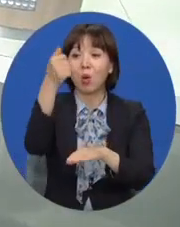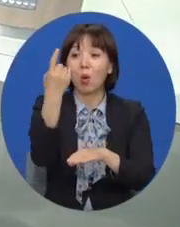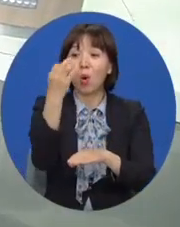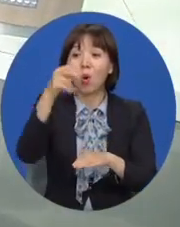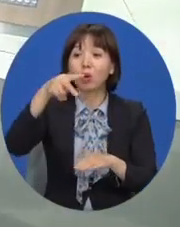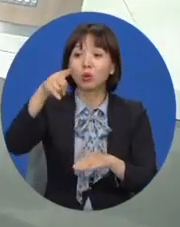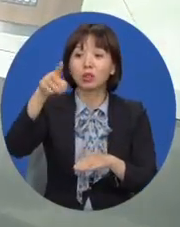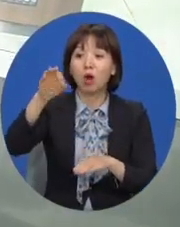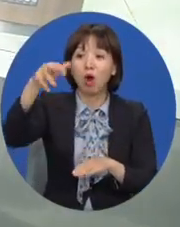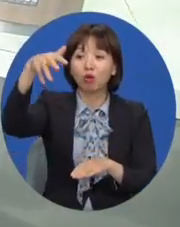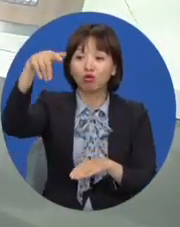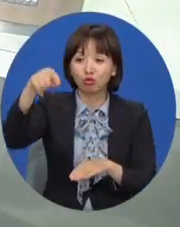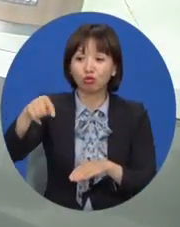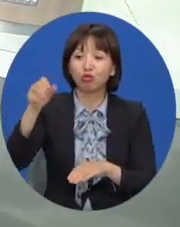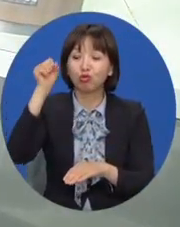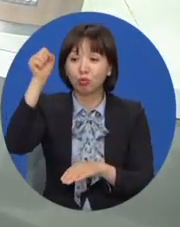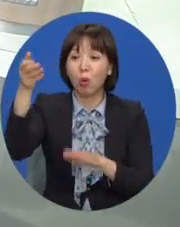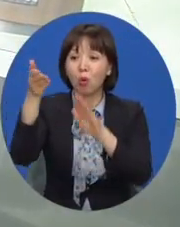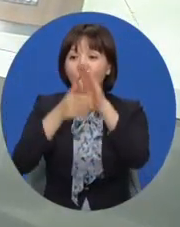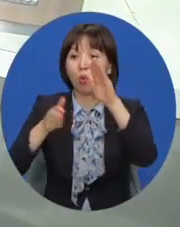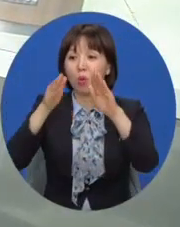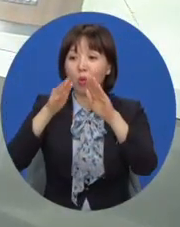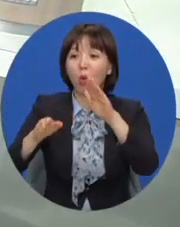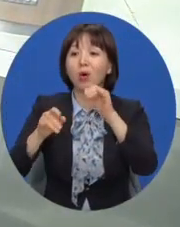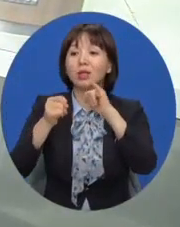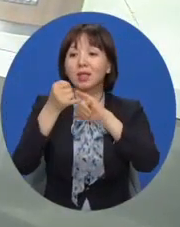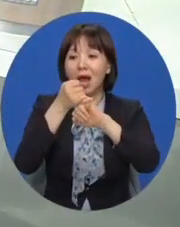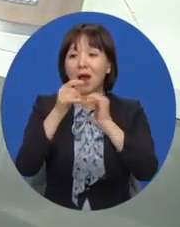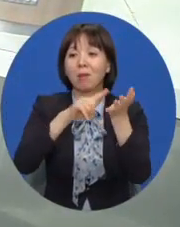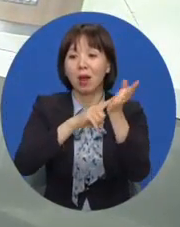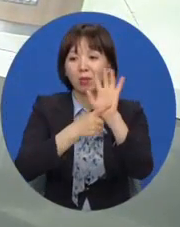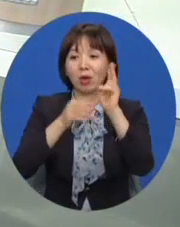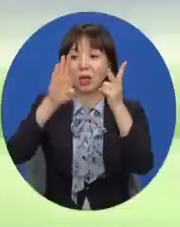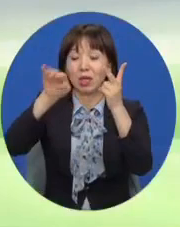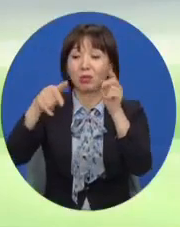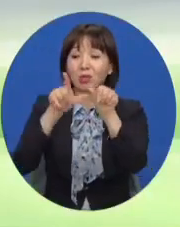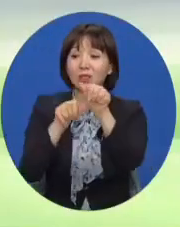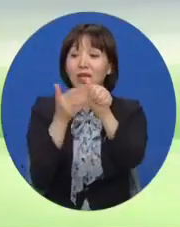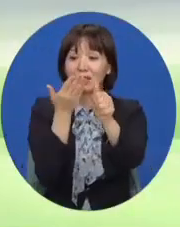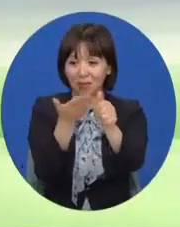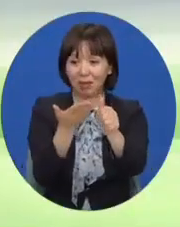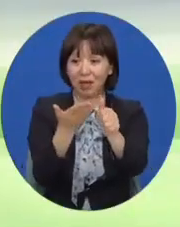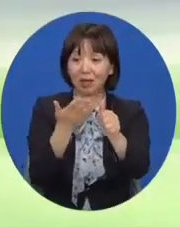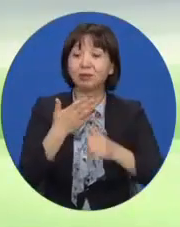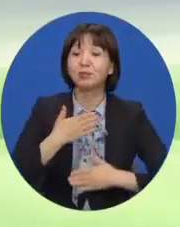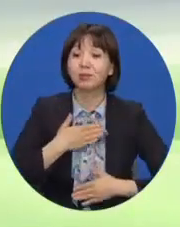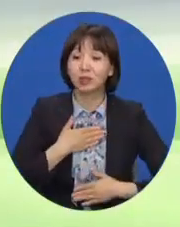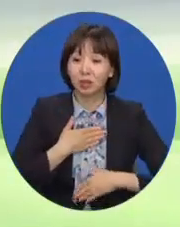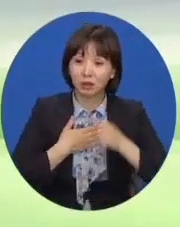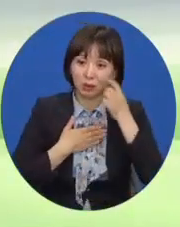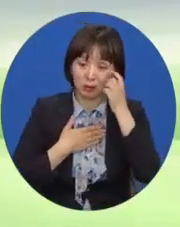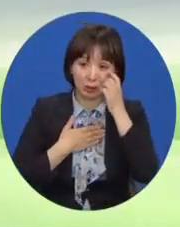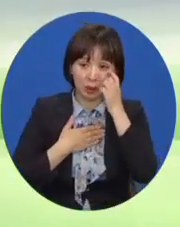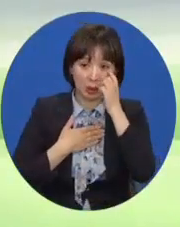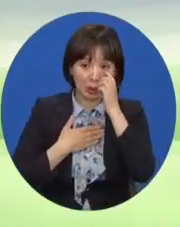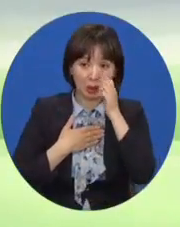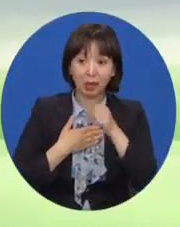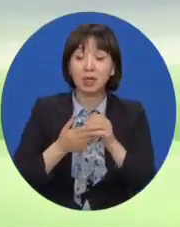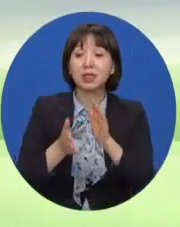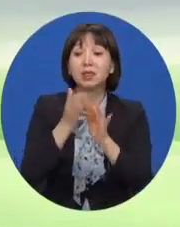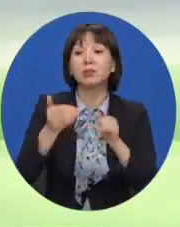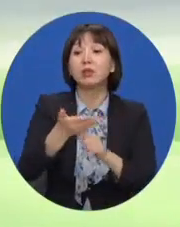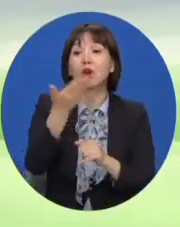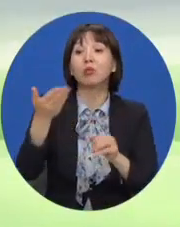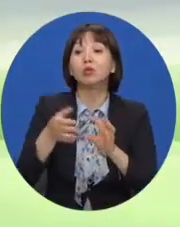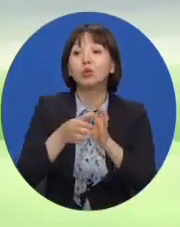후보께서 공약을 발표하실 시간인데요. 역시 2분의 시간을 드리겠습니다. 예. 저는 그 이미 뭐 시민 여러분을